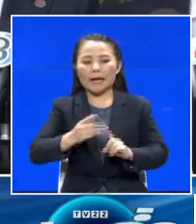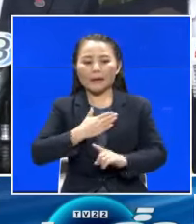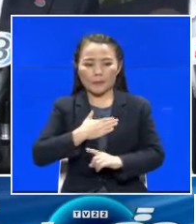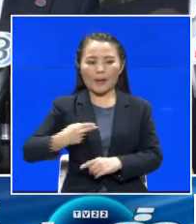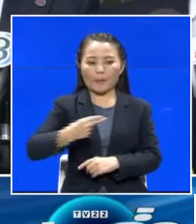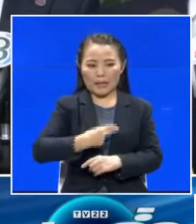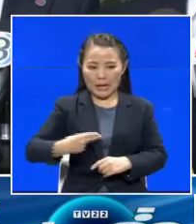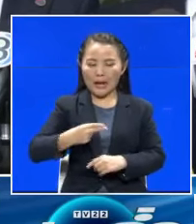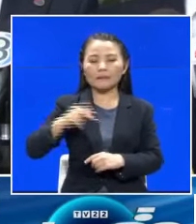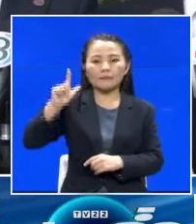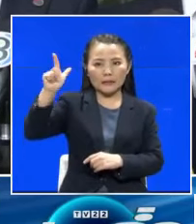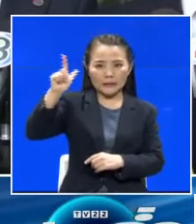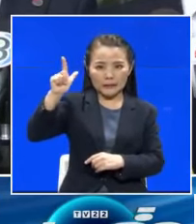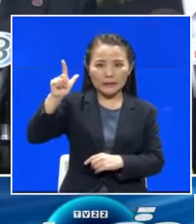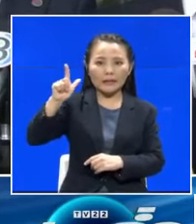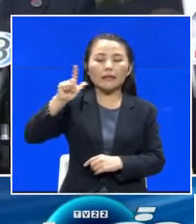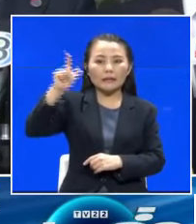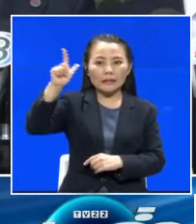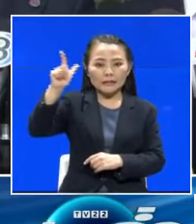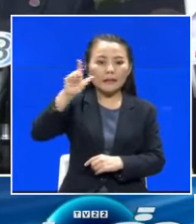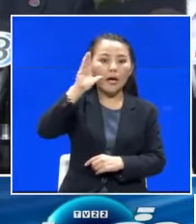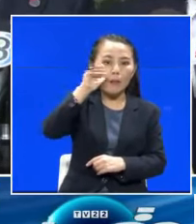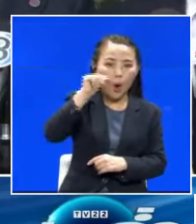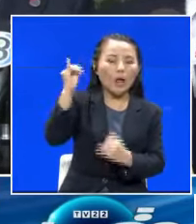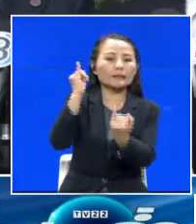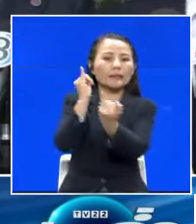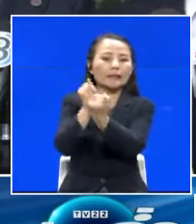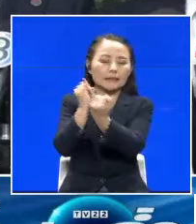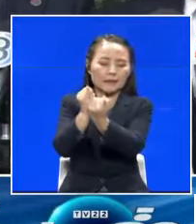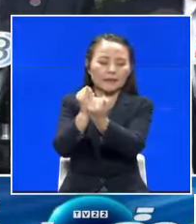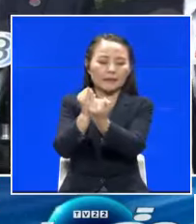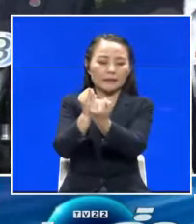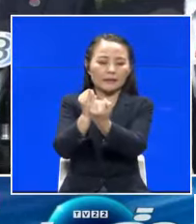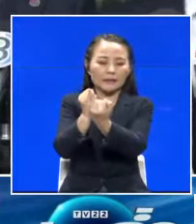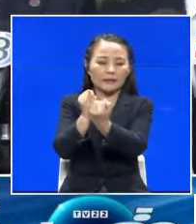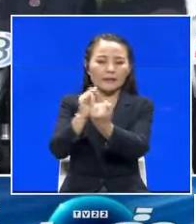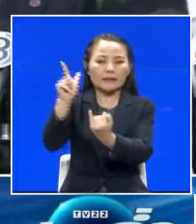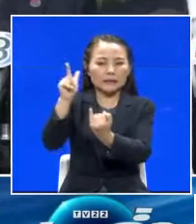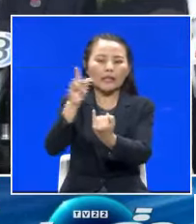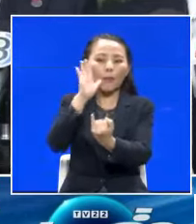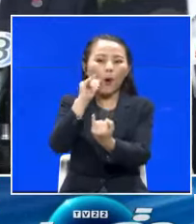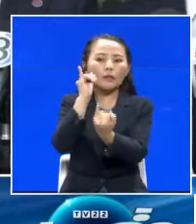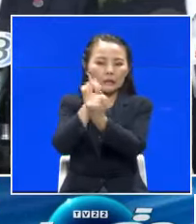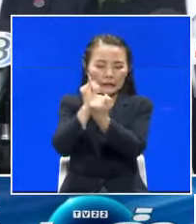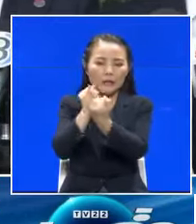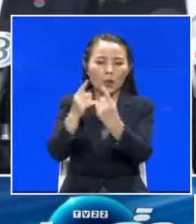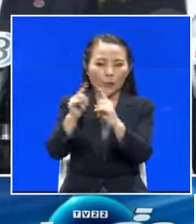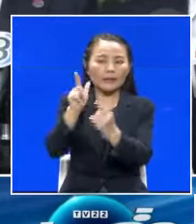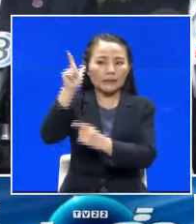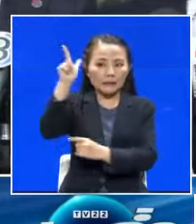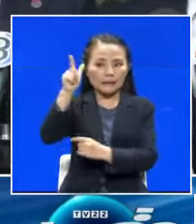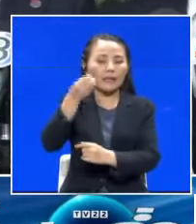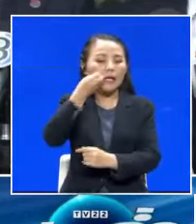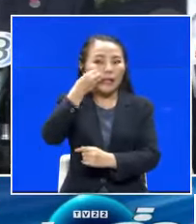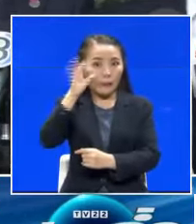คนหนึ่งเพราะคุณทักษิณกับคุณพ่อบรรหารมีความสนิทสนมกันมานาน ดังนั้นวันนี้เมื่อคุณทักษิณได้ออกจากโรงพยาบ